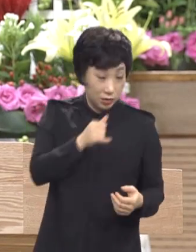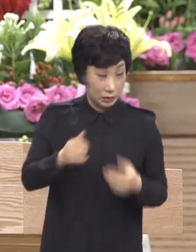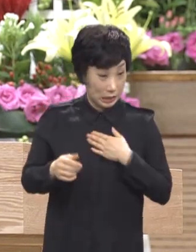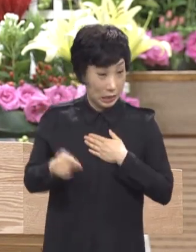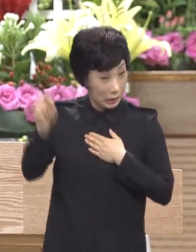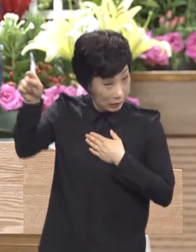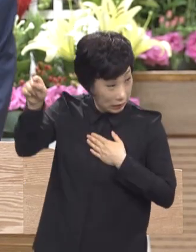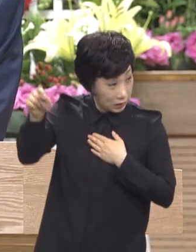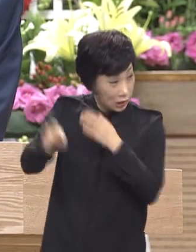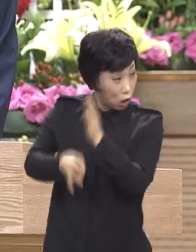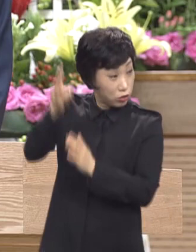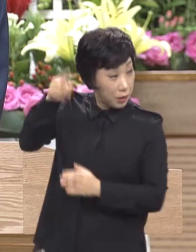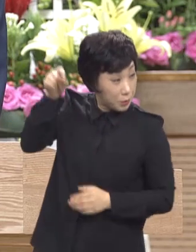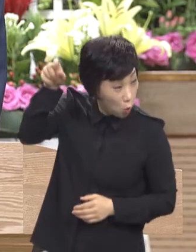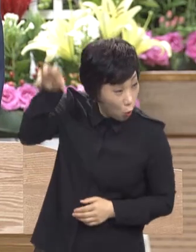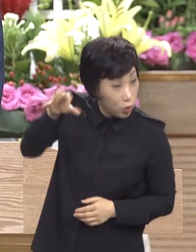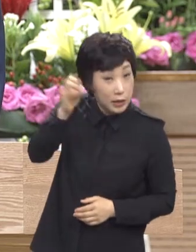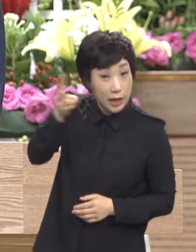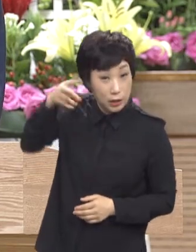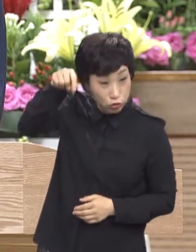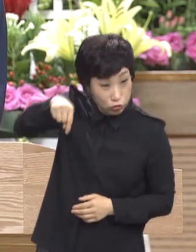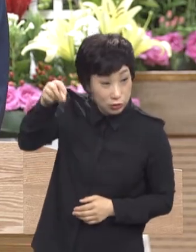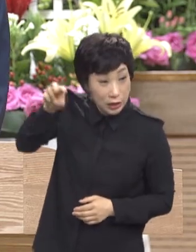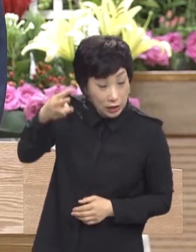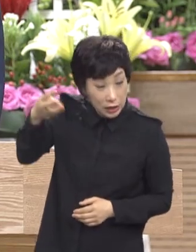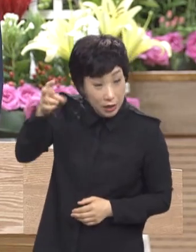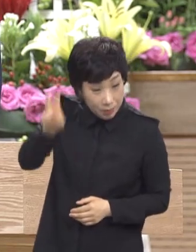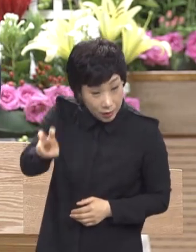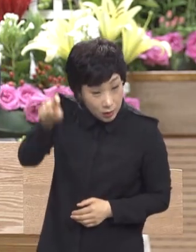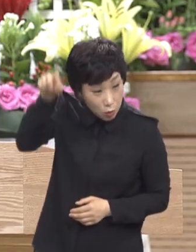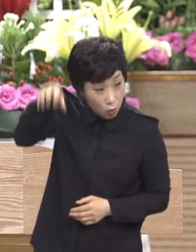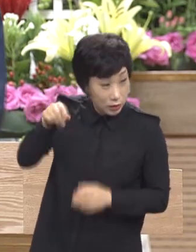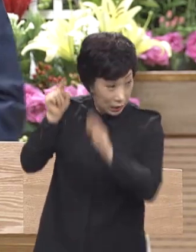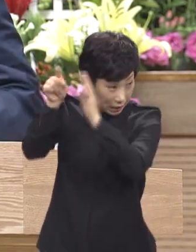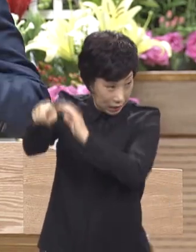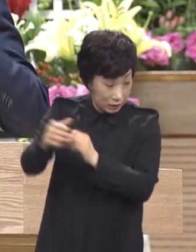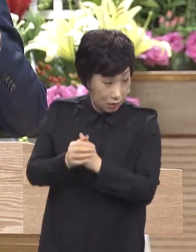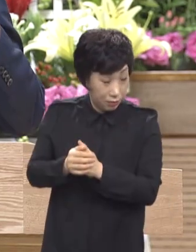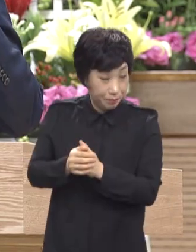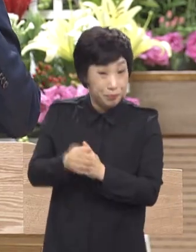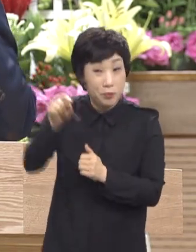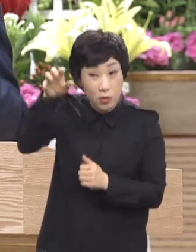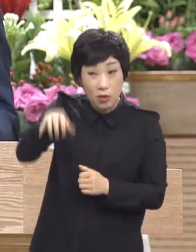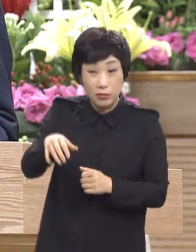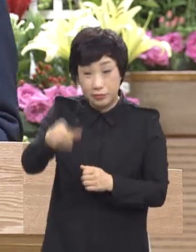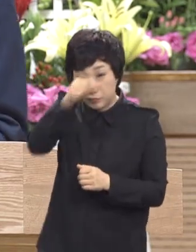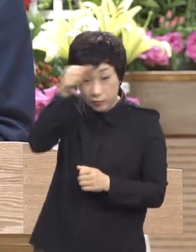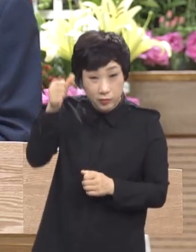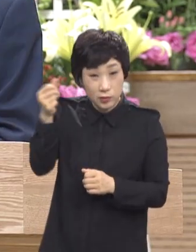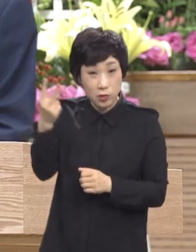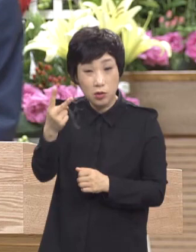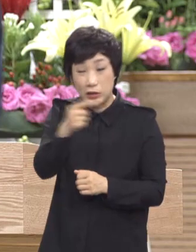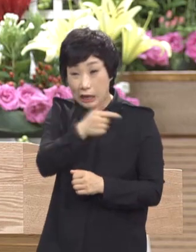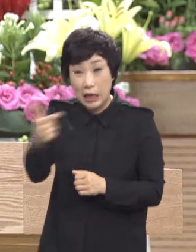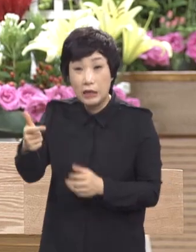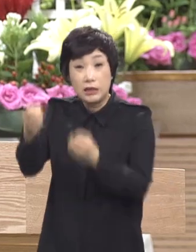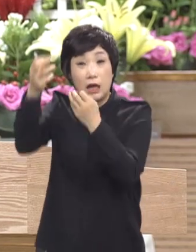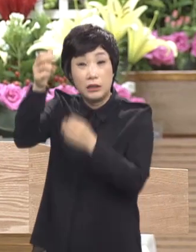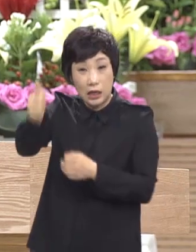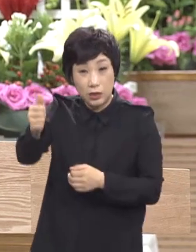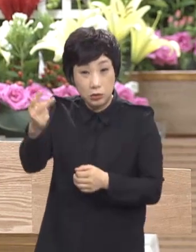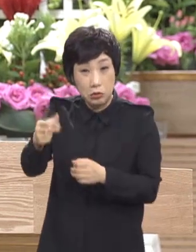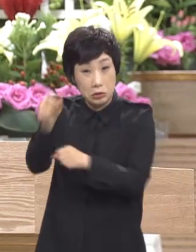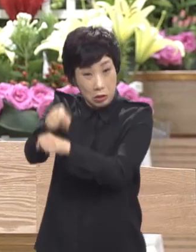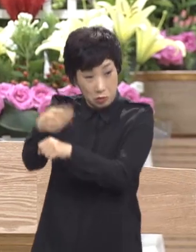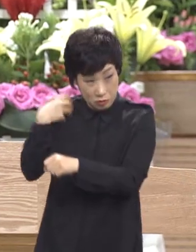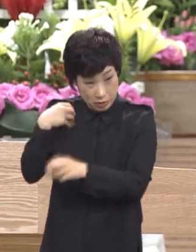올라가서 장로들과 대제사장과 서기관들에게 많은 고난을 받고